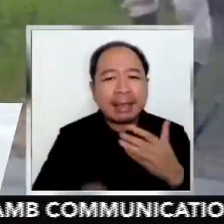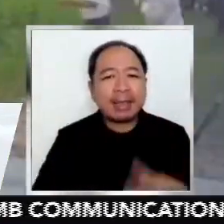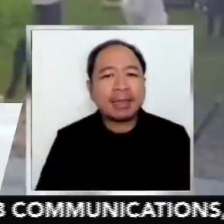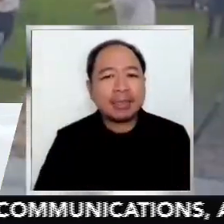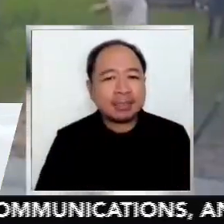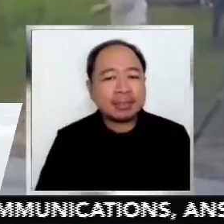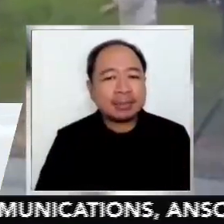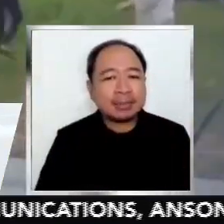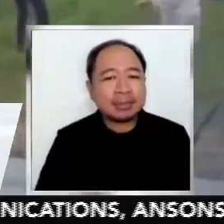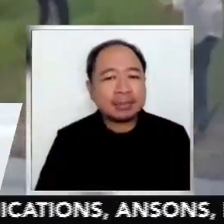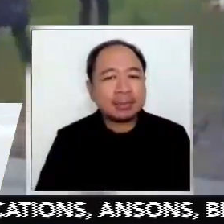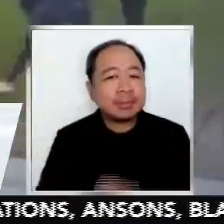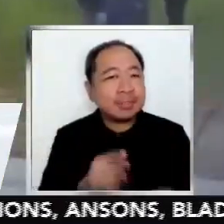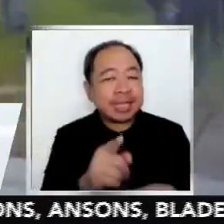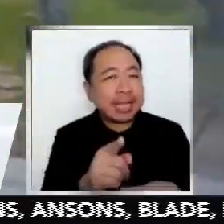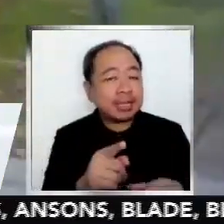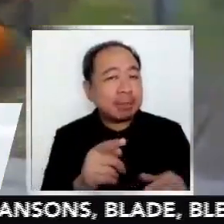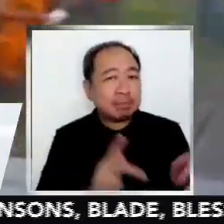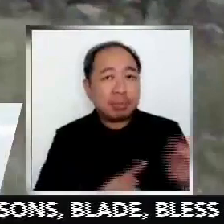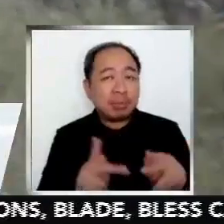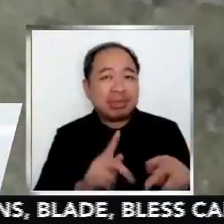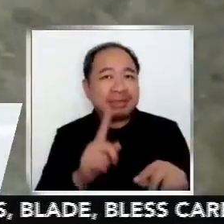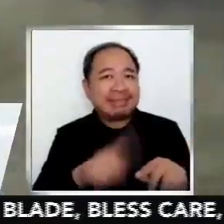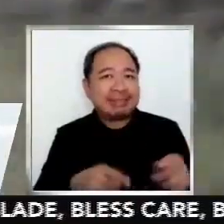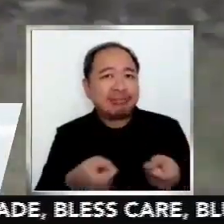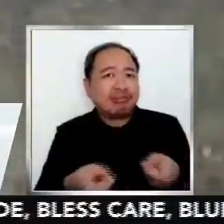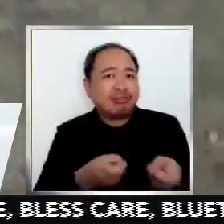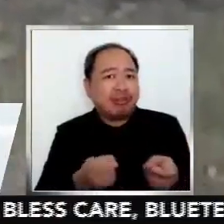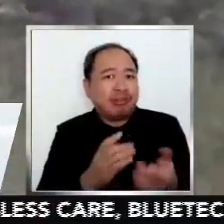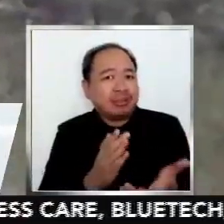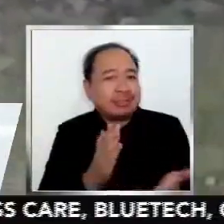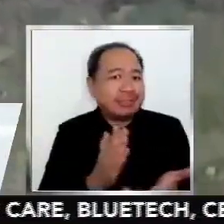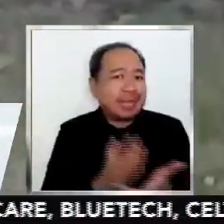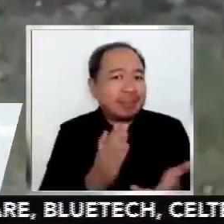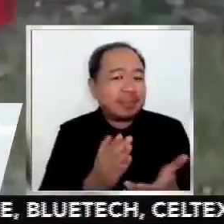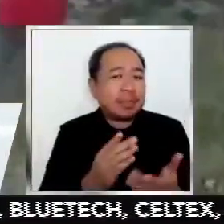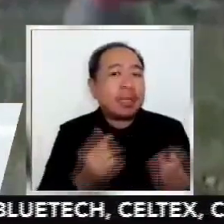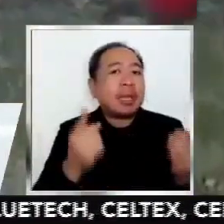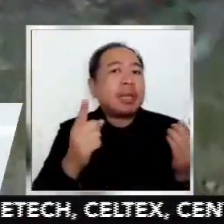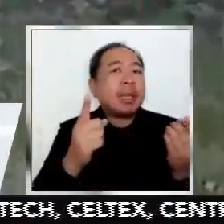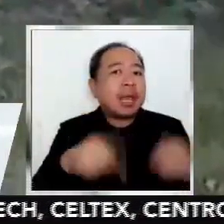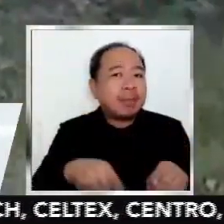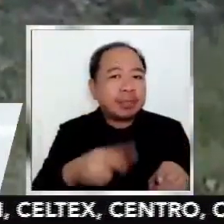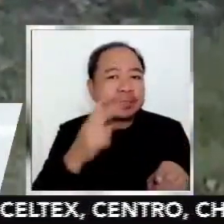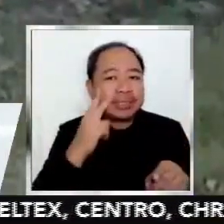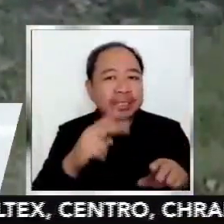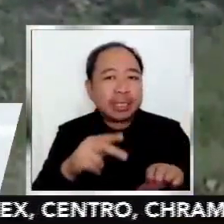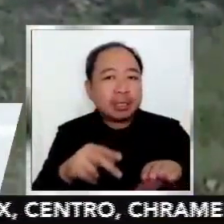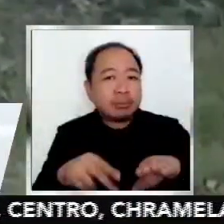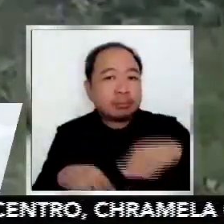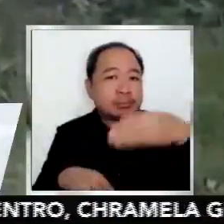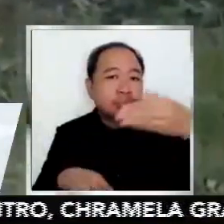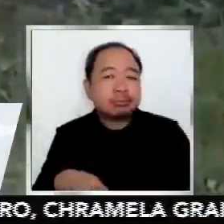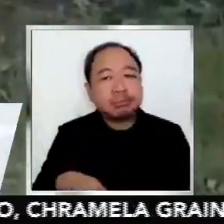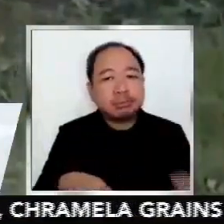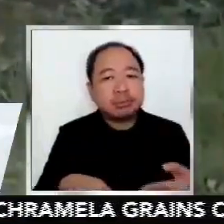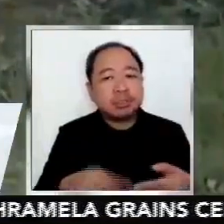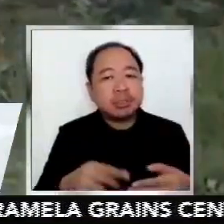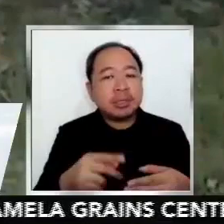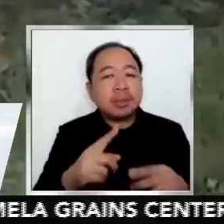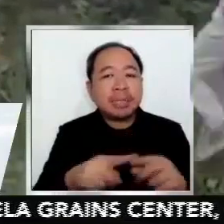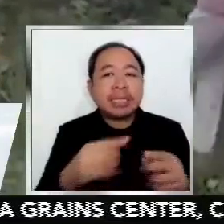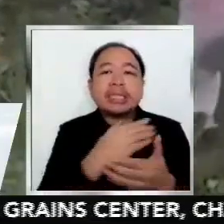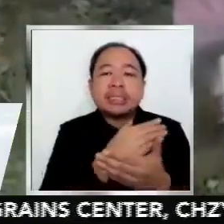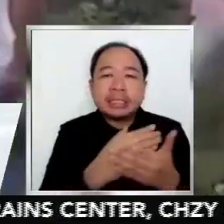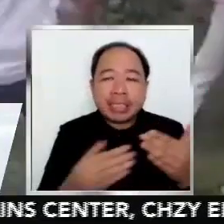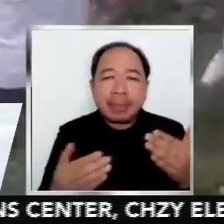Hindi na ito napigil ng mga tao sa paligid hanggang dumiretso sa bangin. Wala namang nasabi, pero may dalawang monghing nagtamo ng